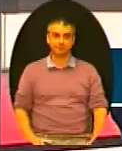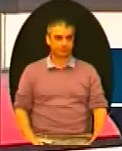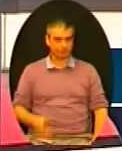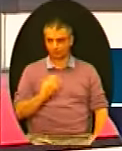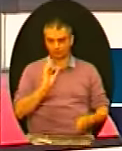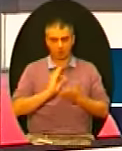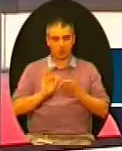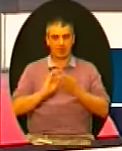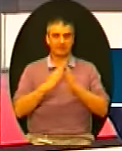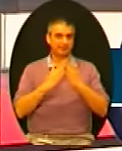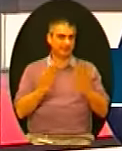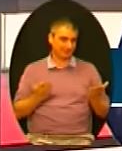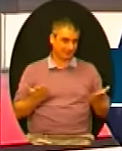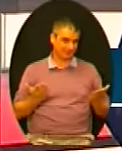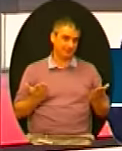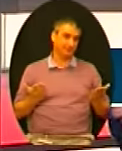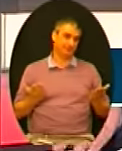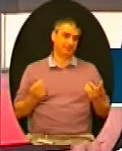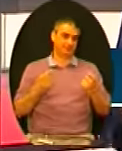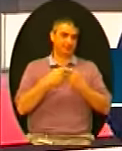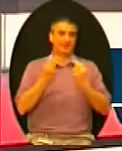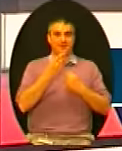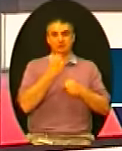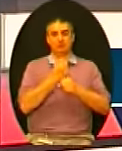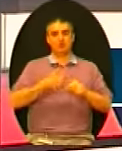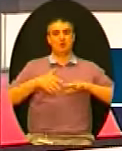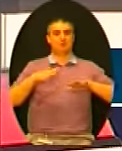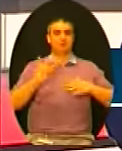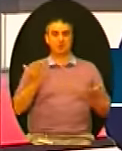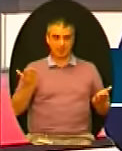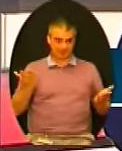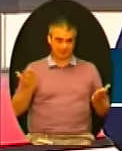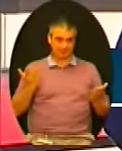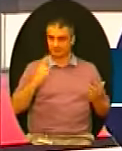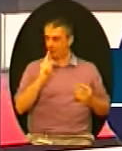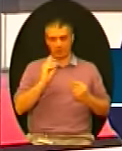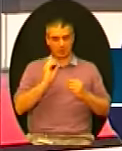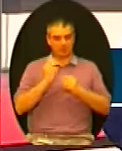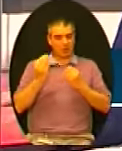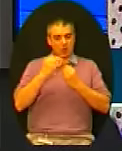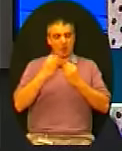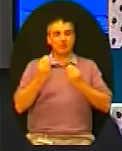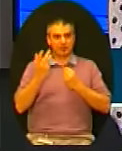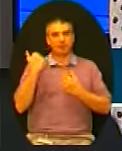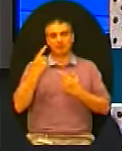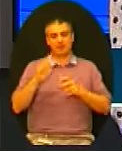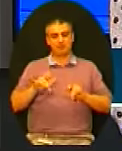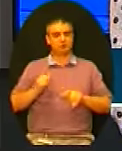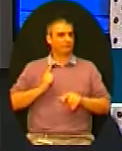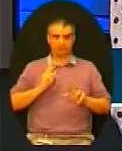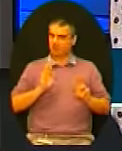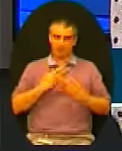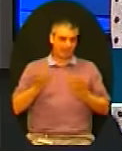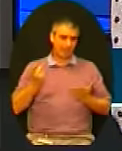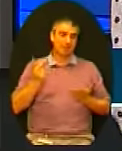עוד לא כתב את הספר שלו שנוגע לדברים שהוא עושה כראש ממשלה, ועוד לא עשה עוד כל מיני דברים, ואין שמחשב אישי בכל מקרה לא